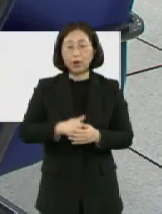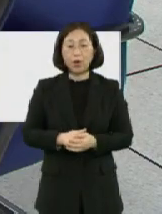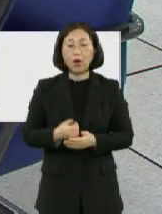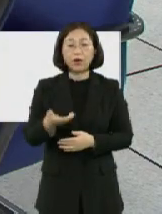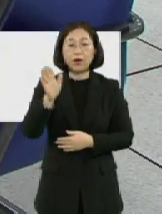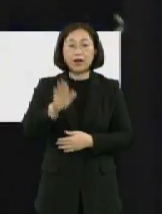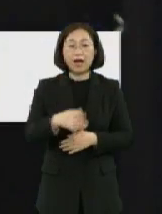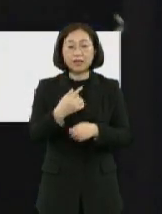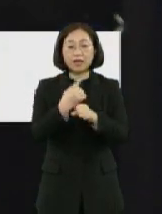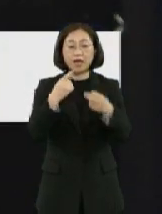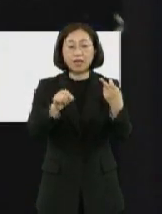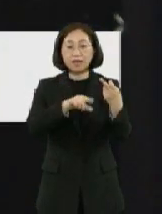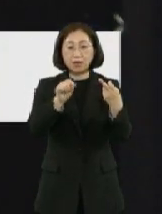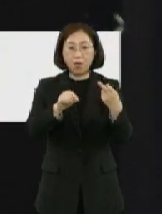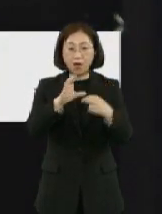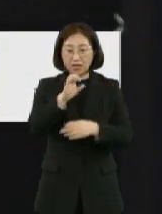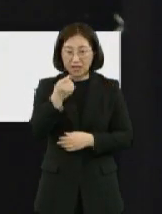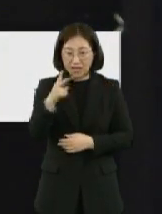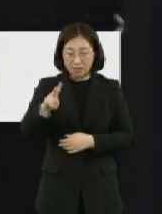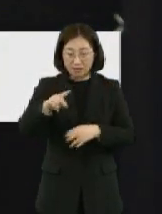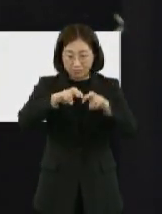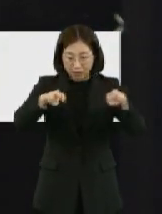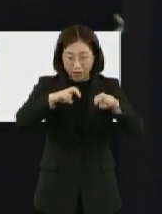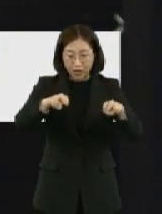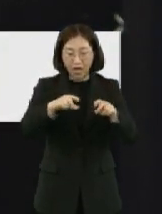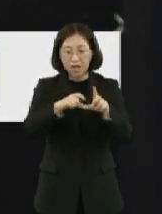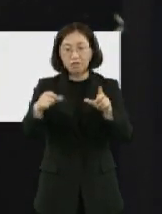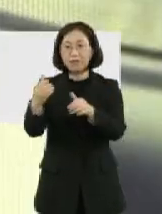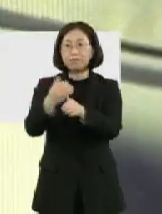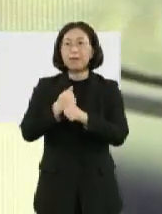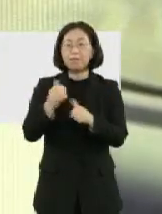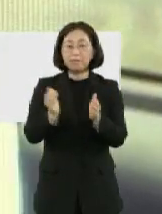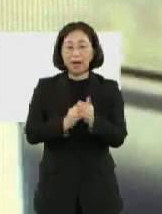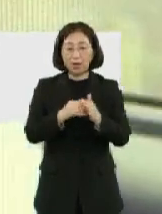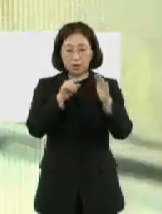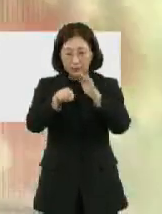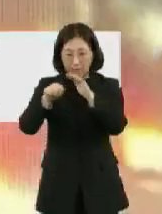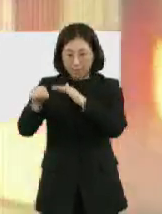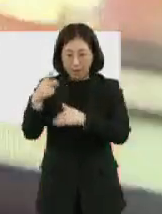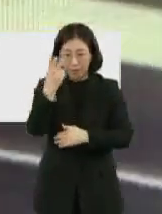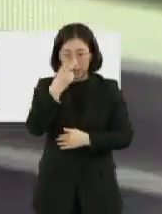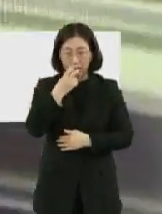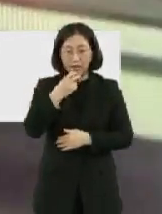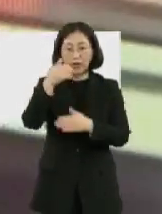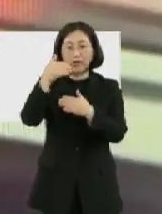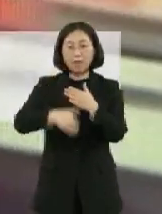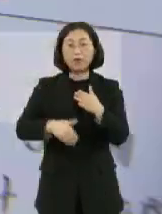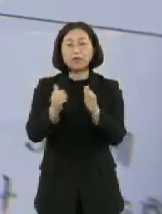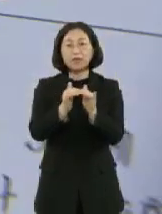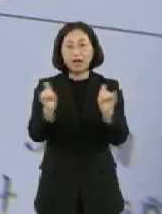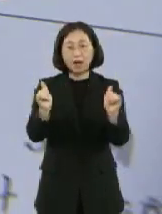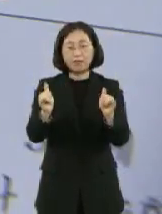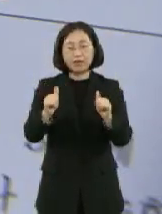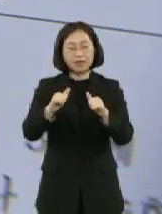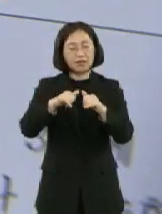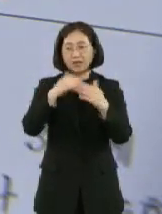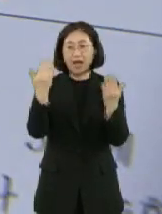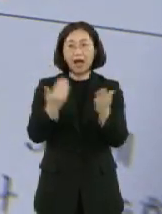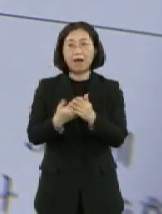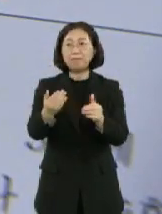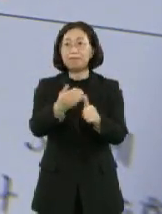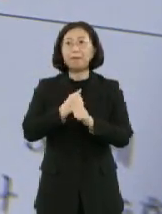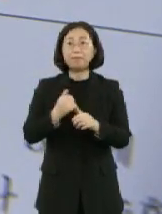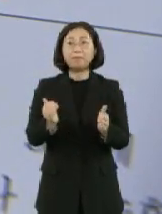12월 CCTV를 분석해 일부를 붙잡았고 탐문 수사를 통해 다른 지역에 있던 나머지 폭주족들을 전원